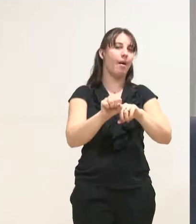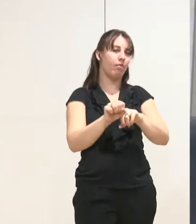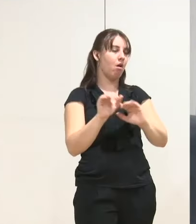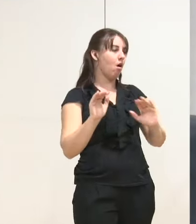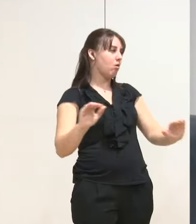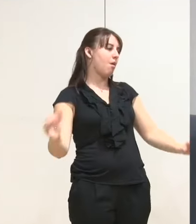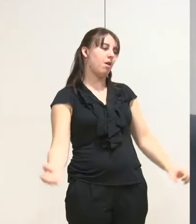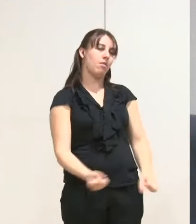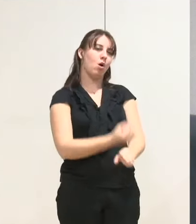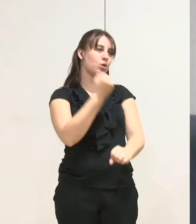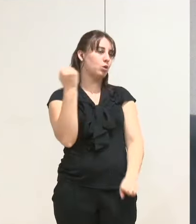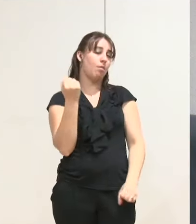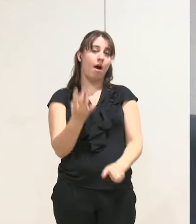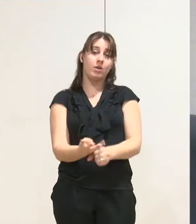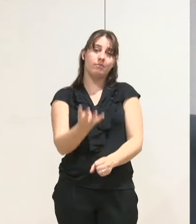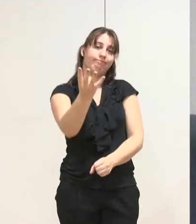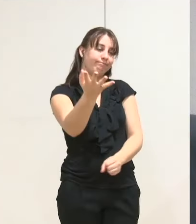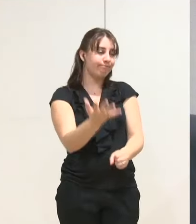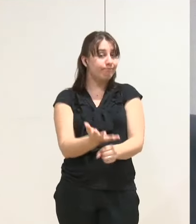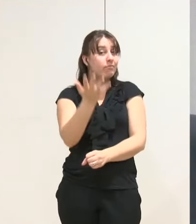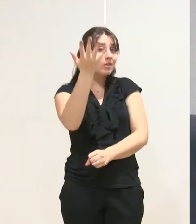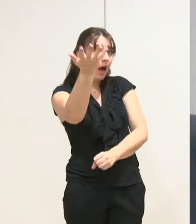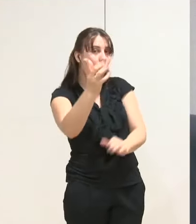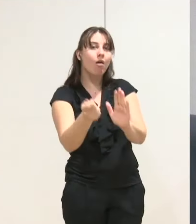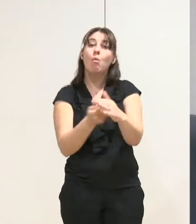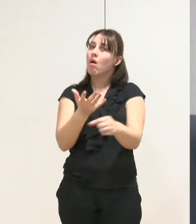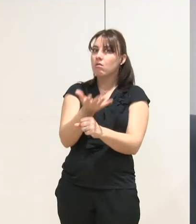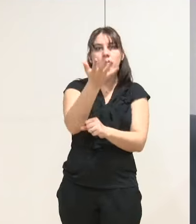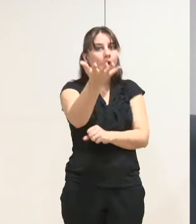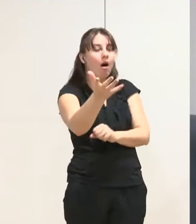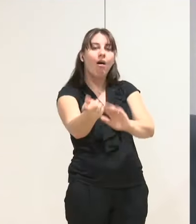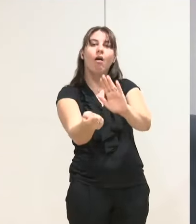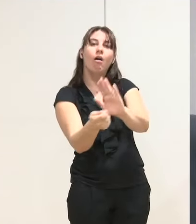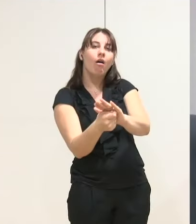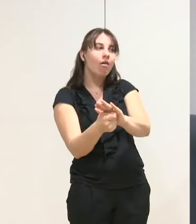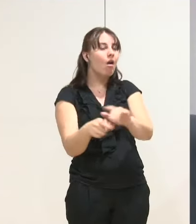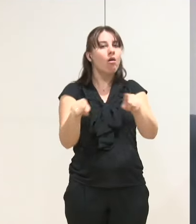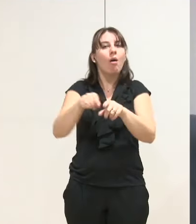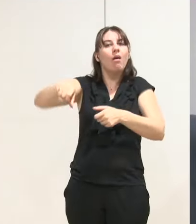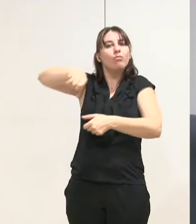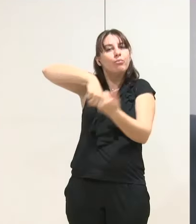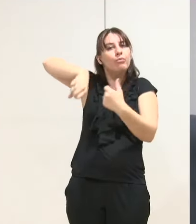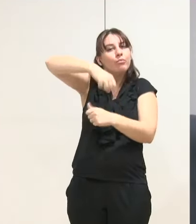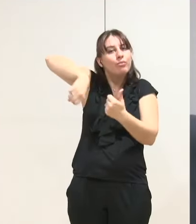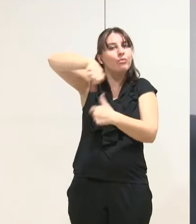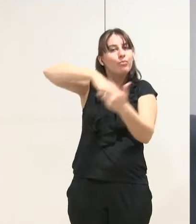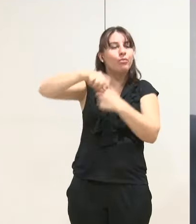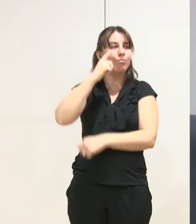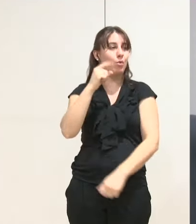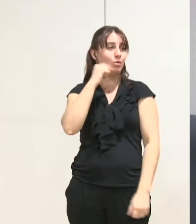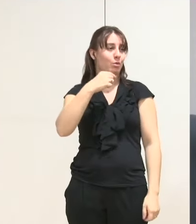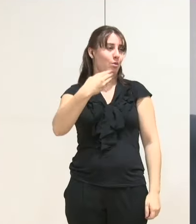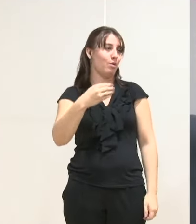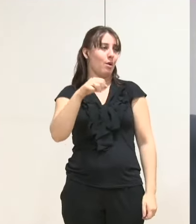dommage que dans 4 ou 5 ans ou dans 5 ans par un jeu de chaise musical monsieur balb se